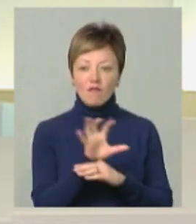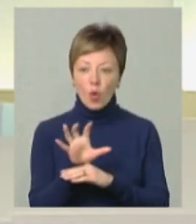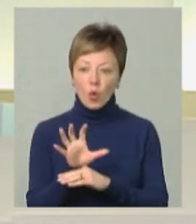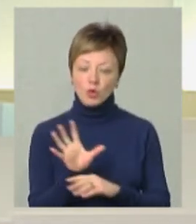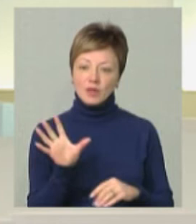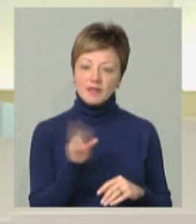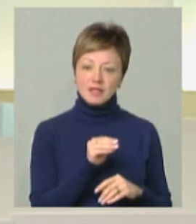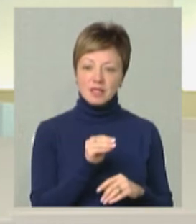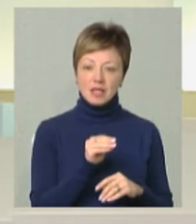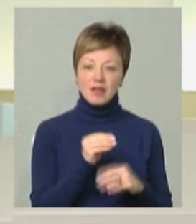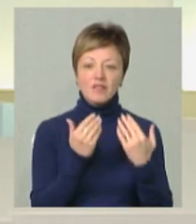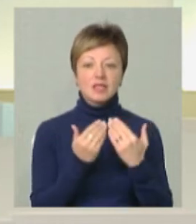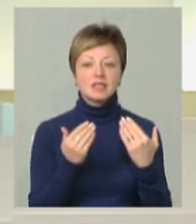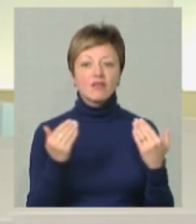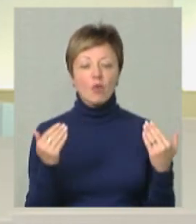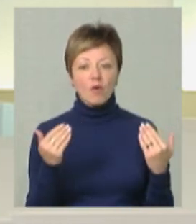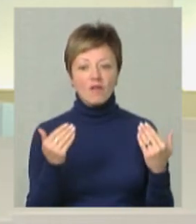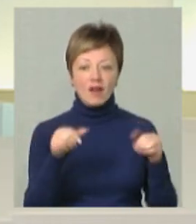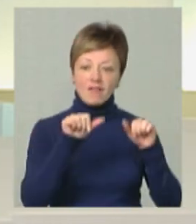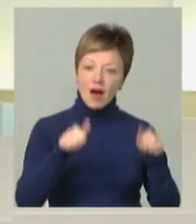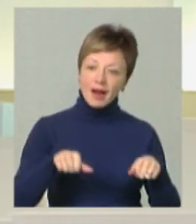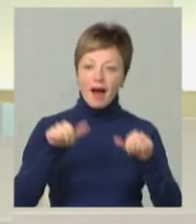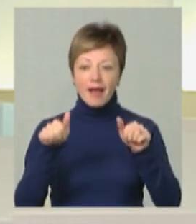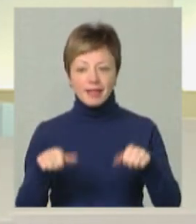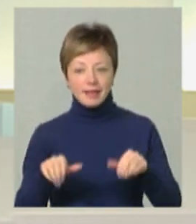всі виставкові варіанти